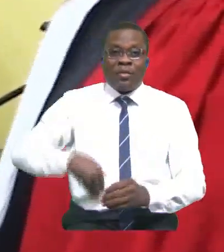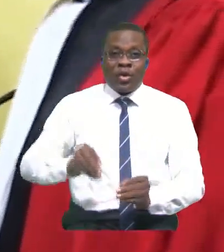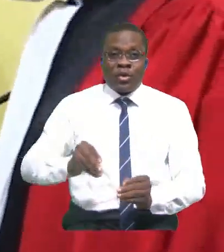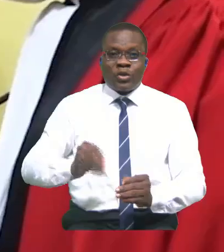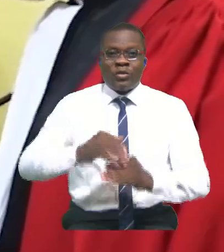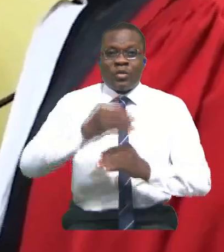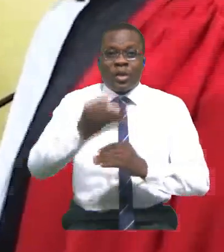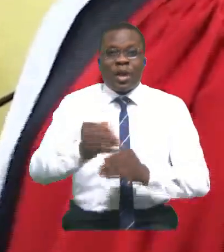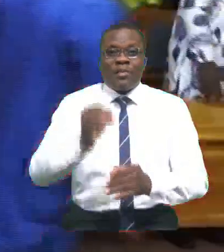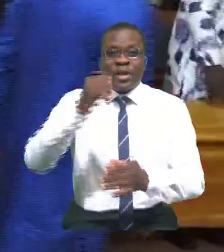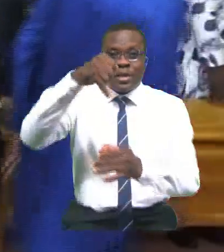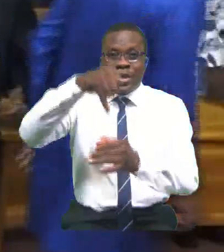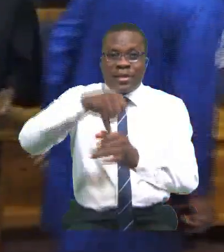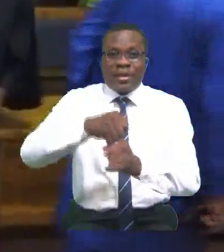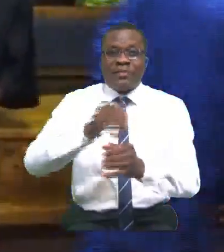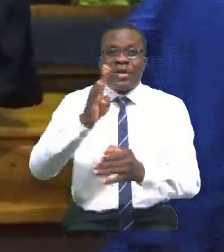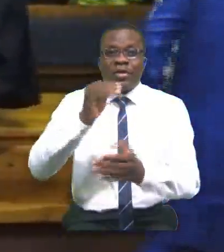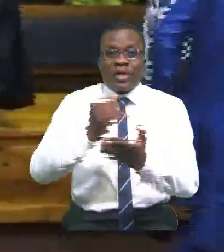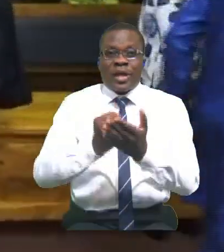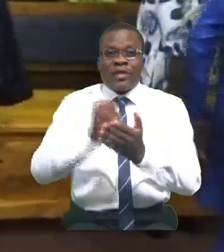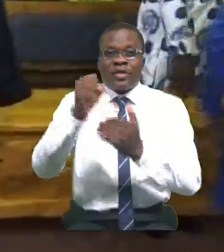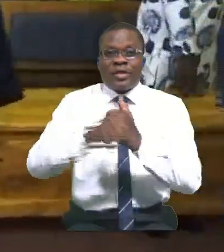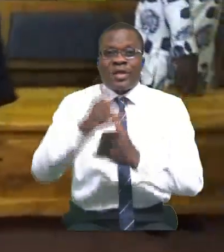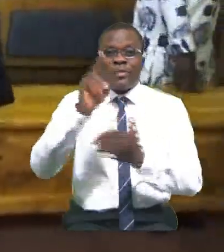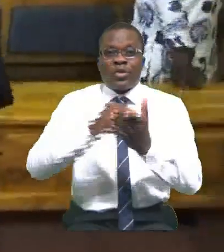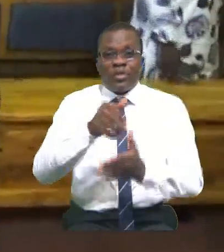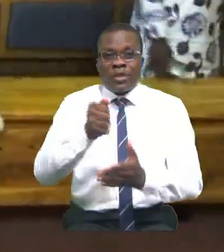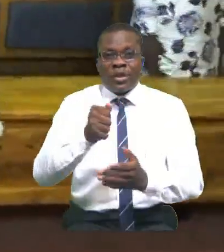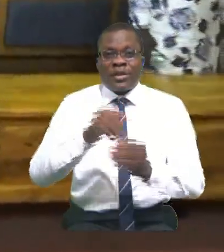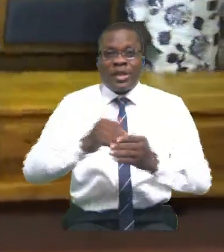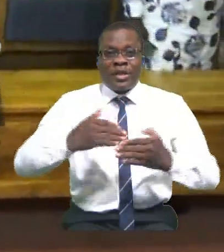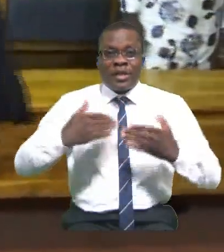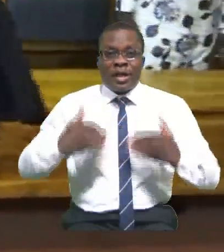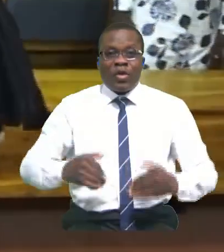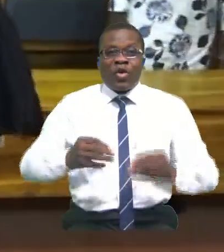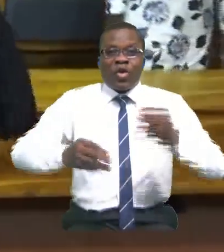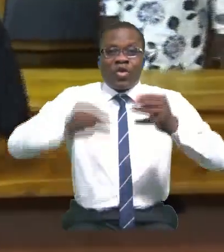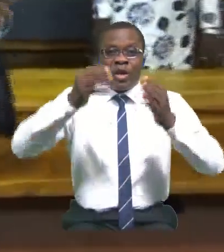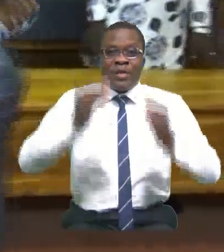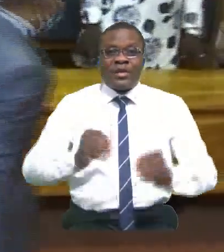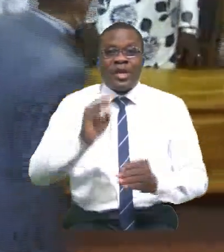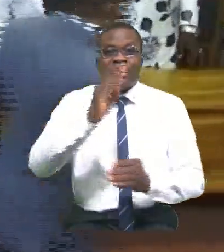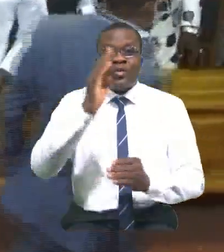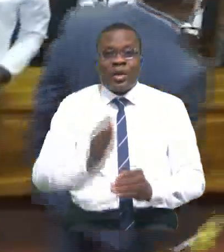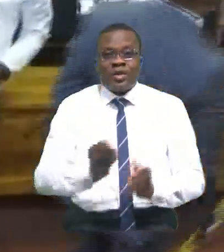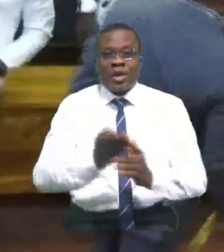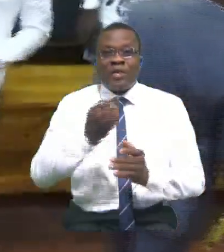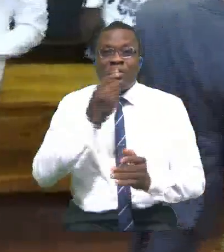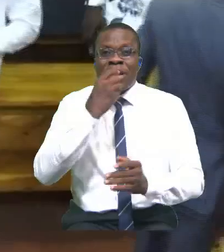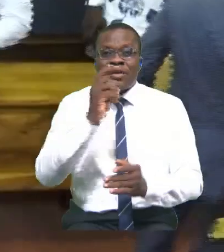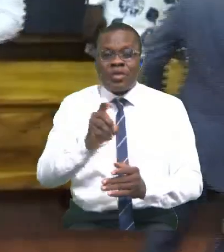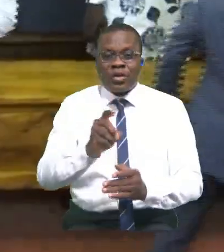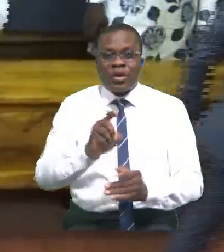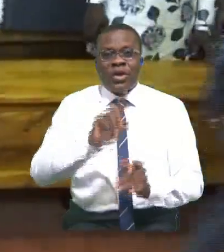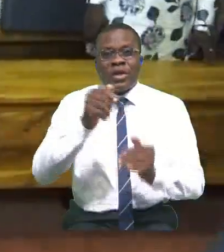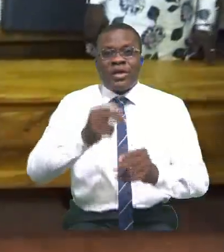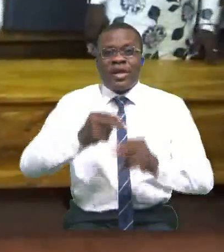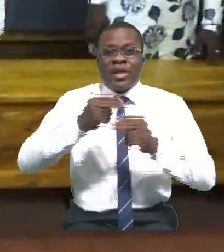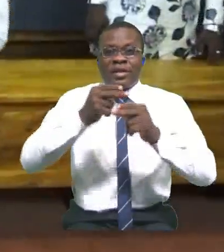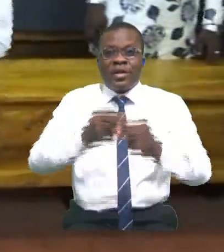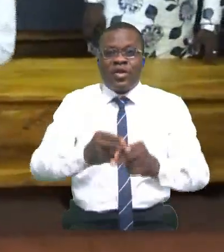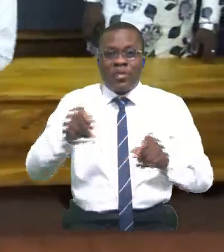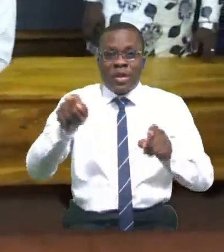intégration le 14 septembre 2010 dans le corps de la magistrature béninoise par decet il a été nommé la même